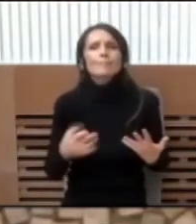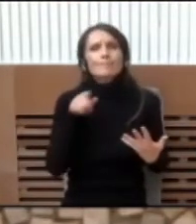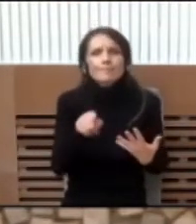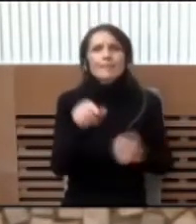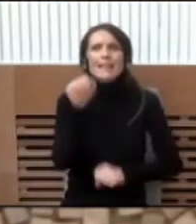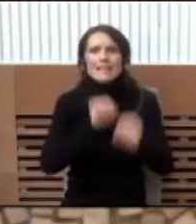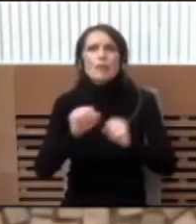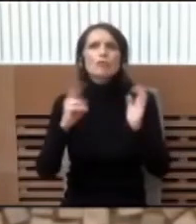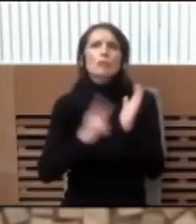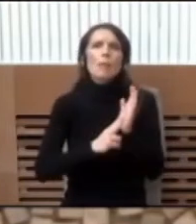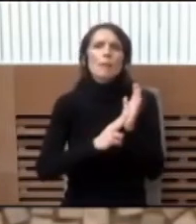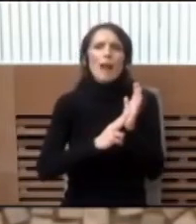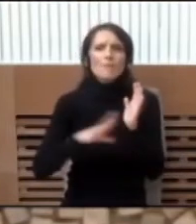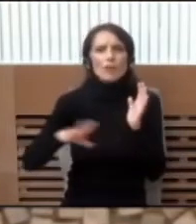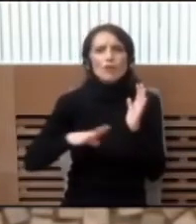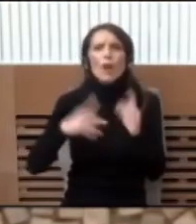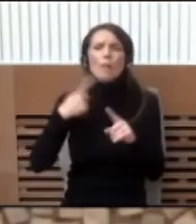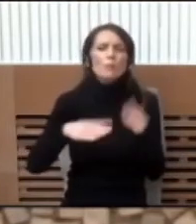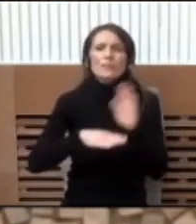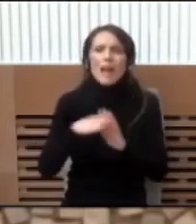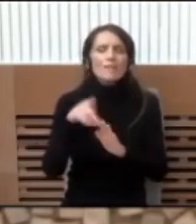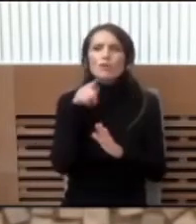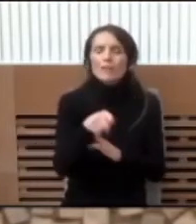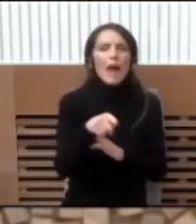prava žena, posebno iskorenjivanjem nasilja nad ženama.